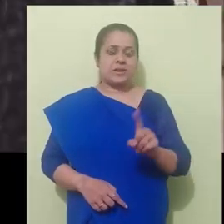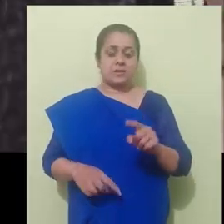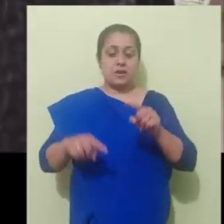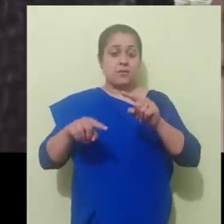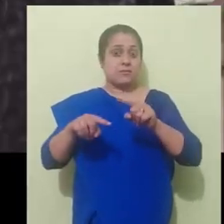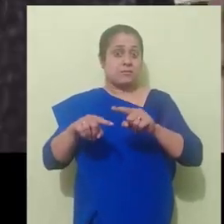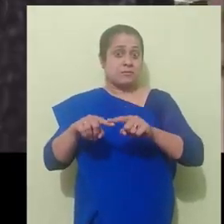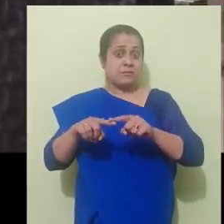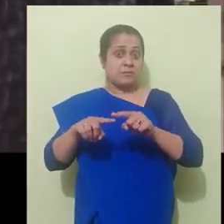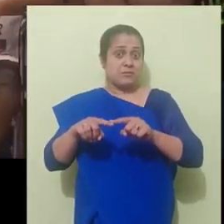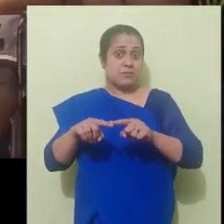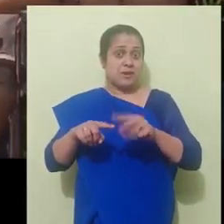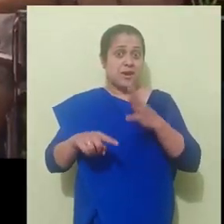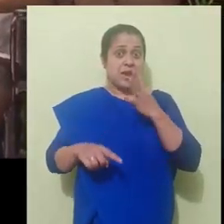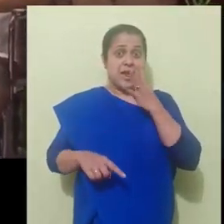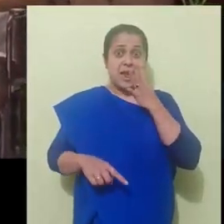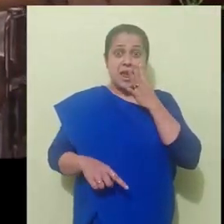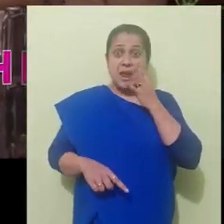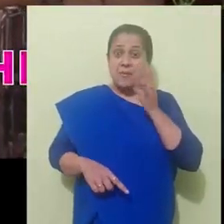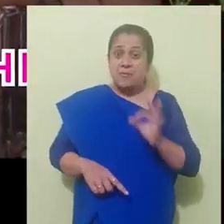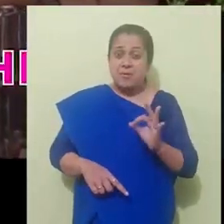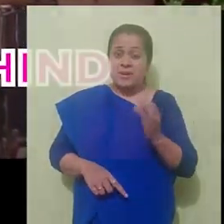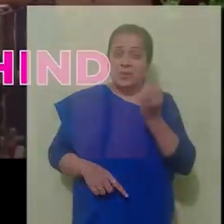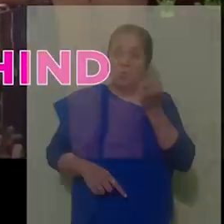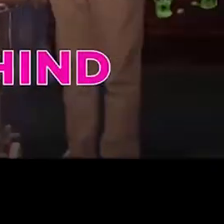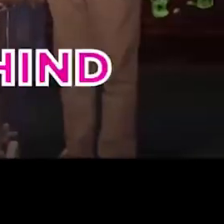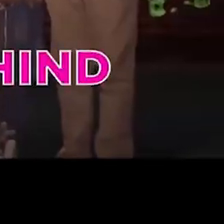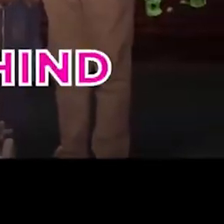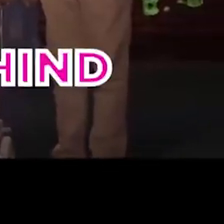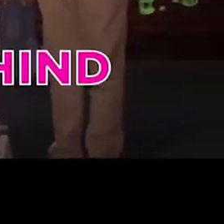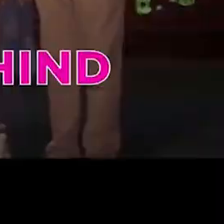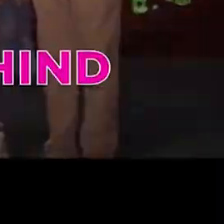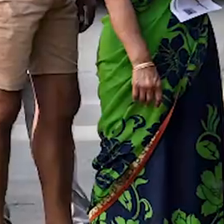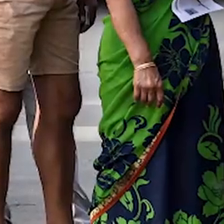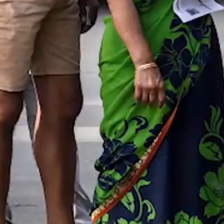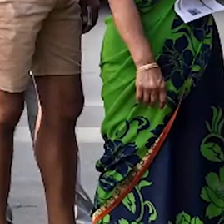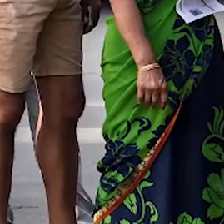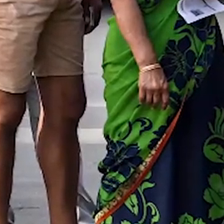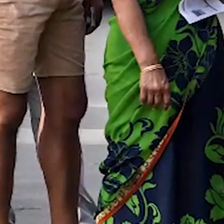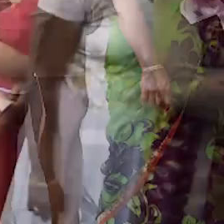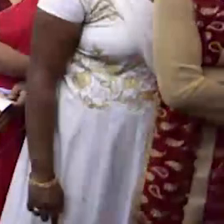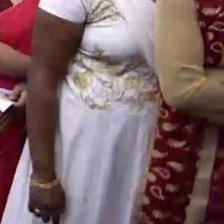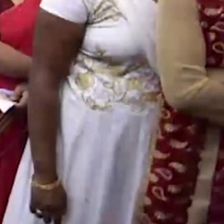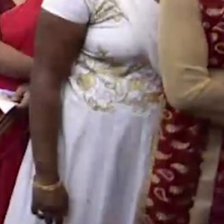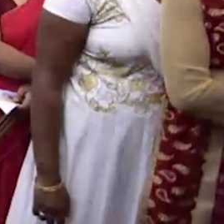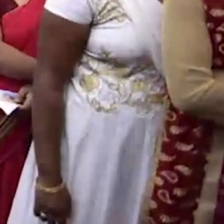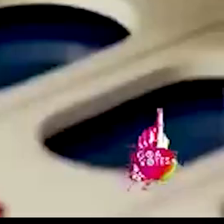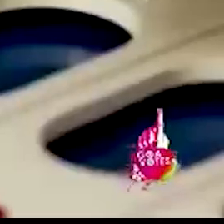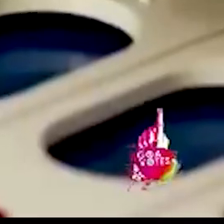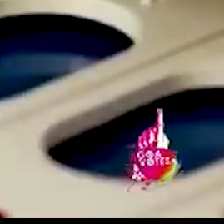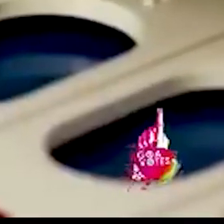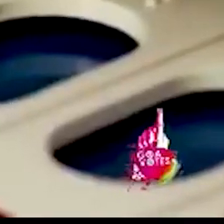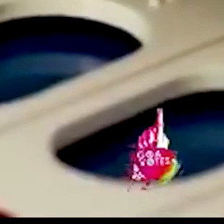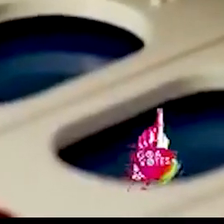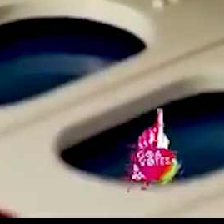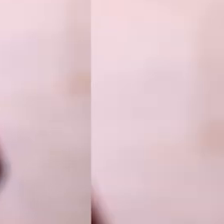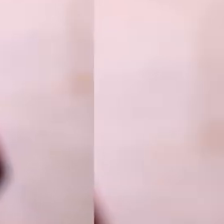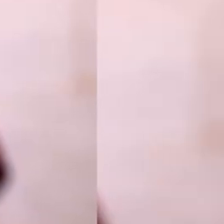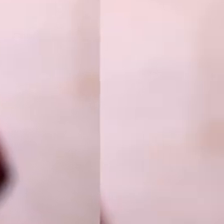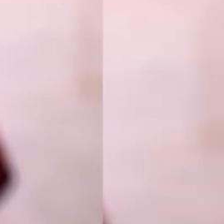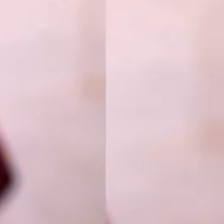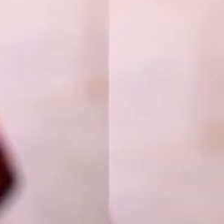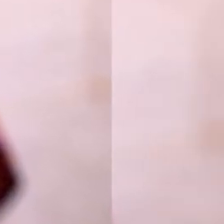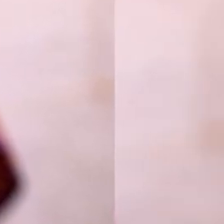कार